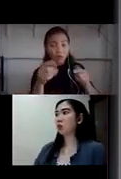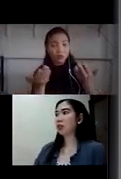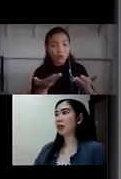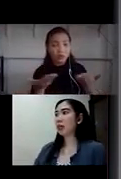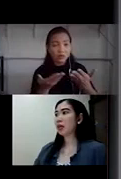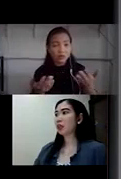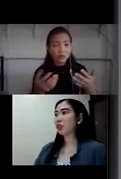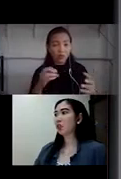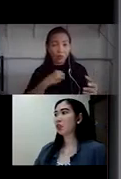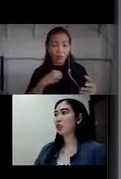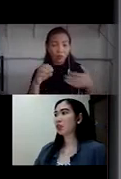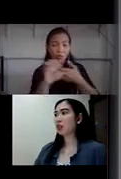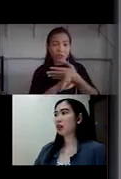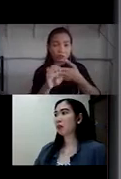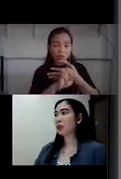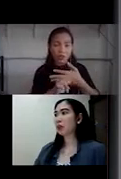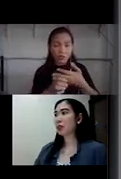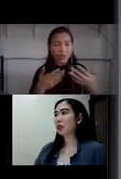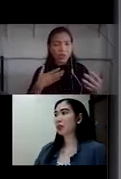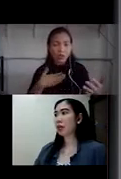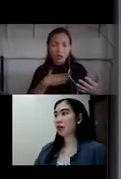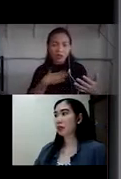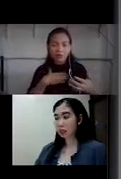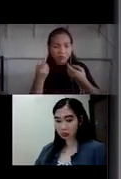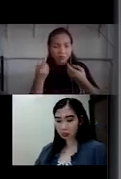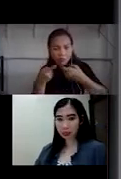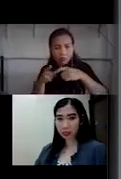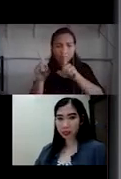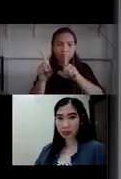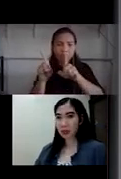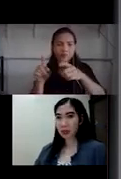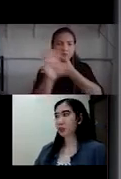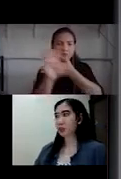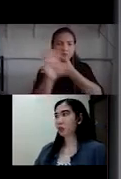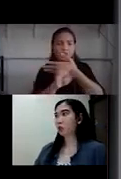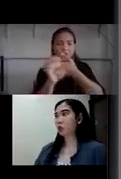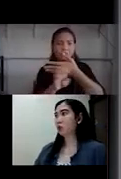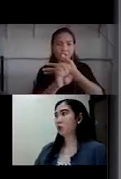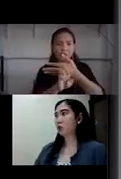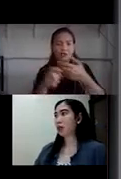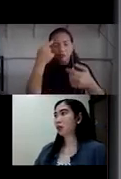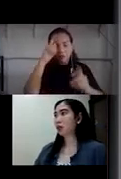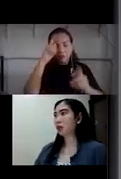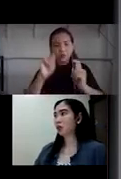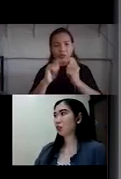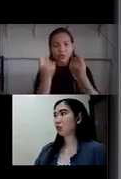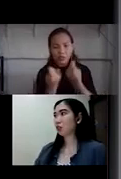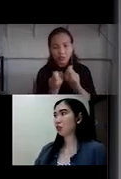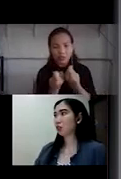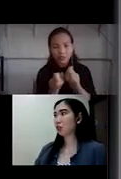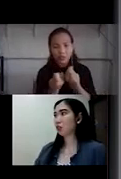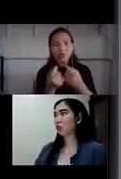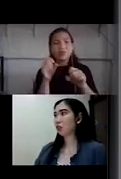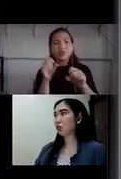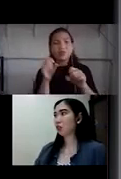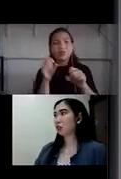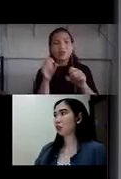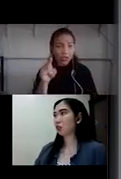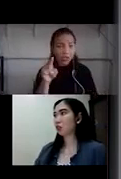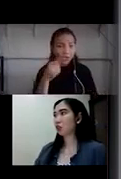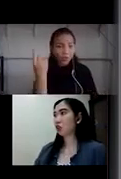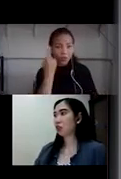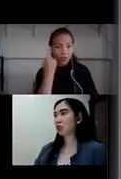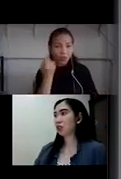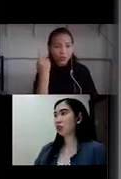kong puntahan yung email ng team namin. So, puntahan ko lang ito, click ko lang tong